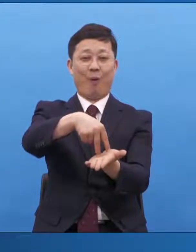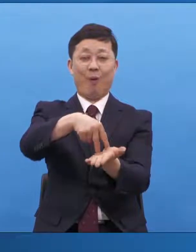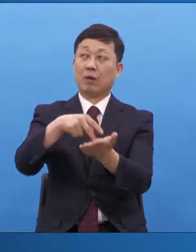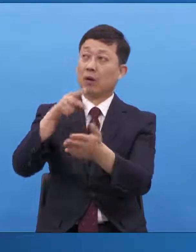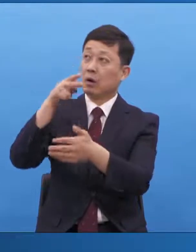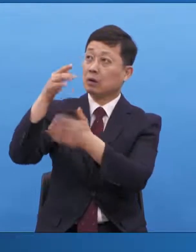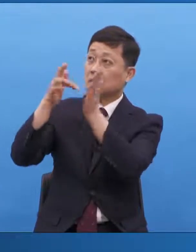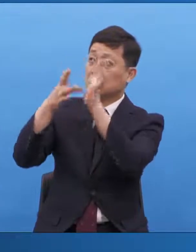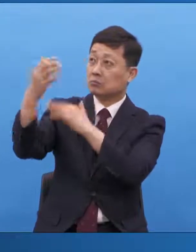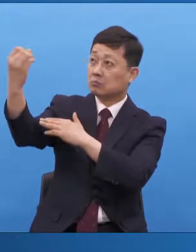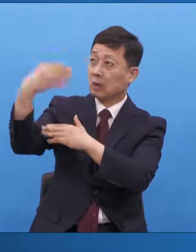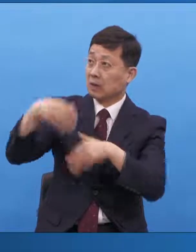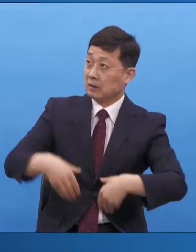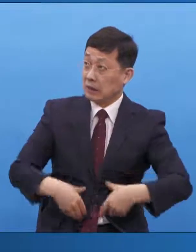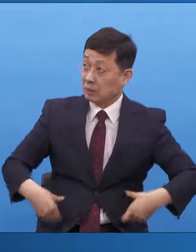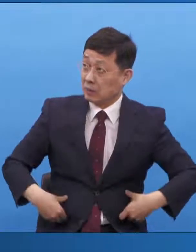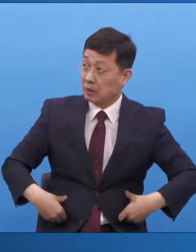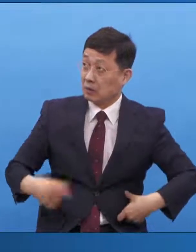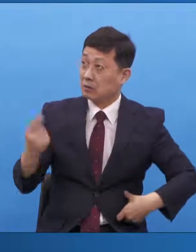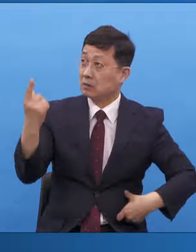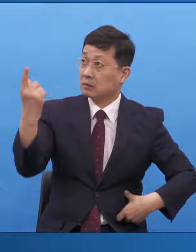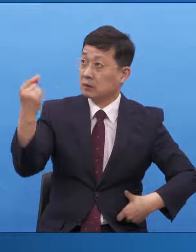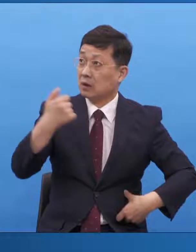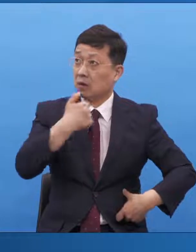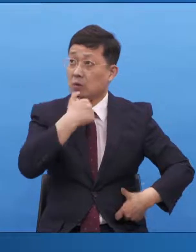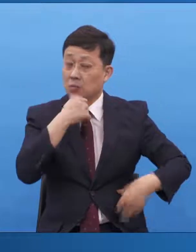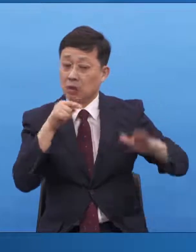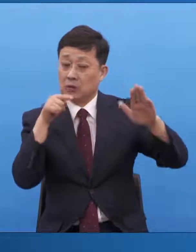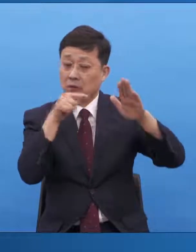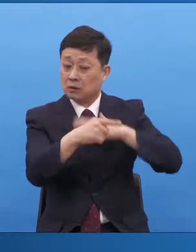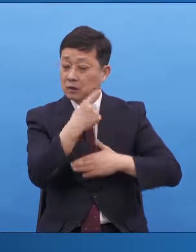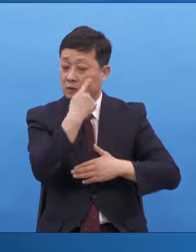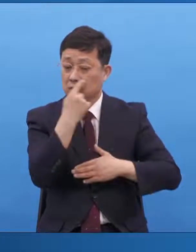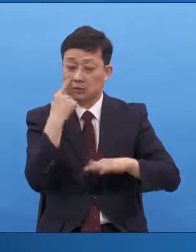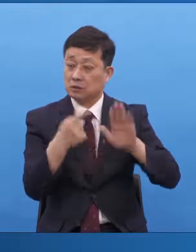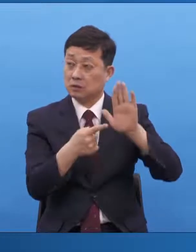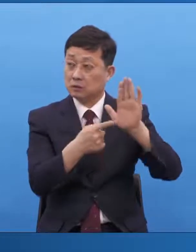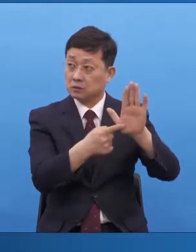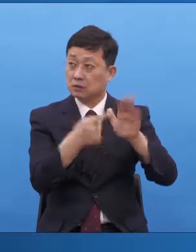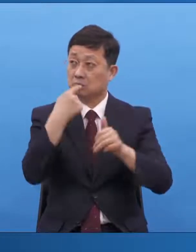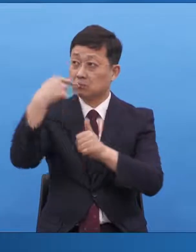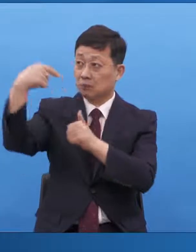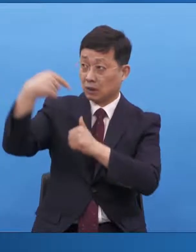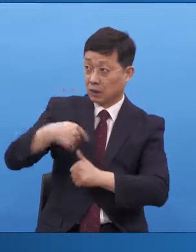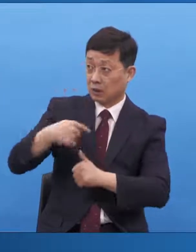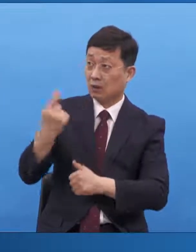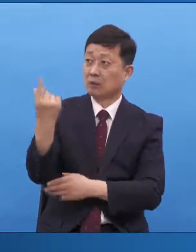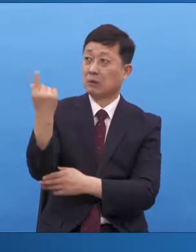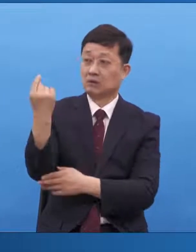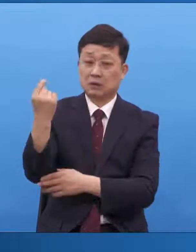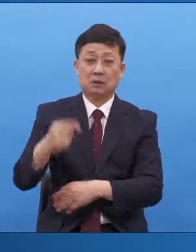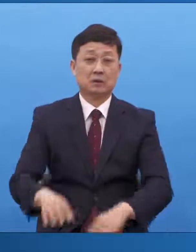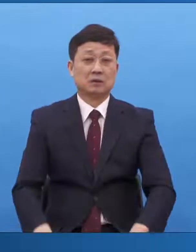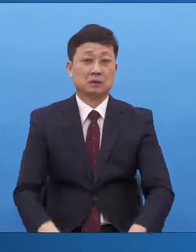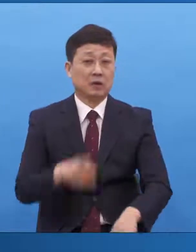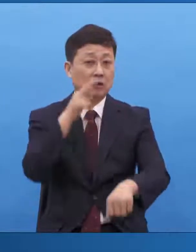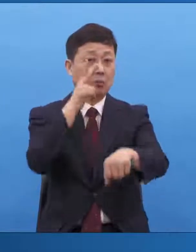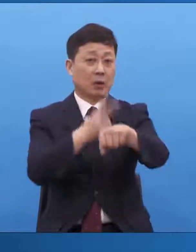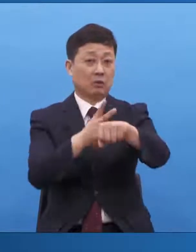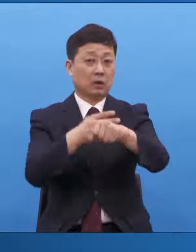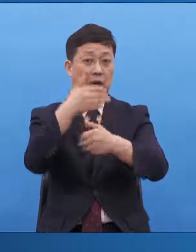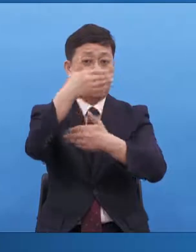and God said, Paul, do not fear. 로마에서 증거해. Take courage. You must testify about me in Rome. 바울이 하나님 말씀 속에